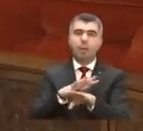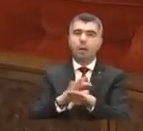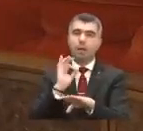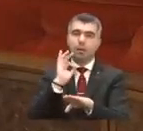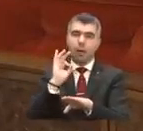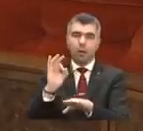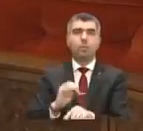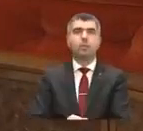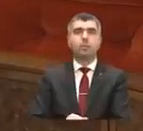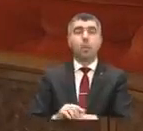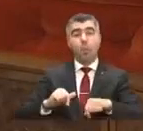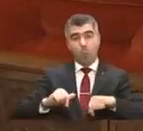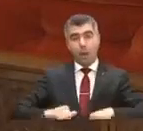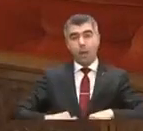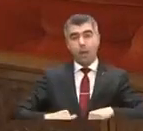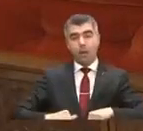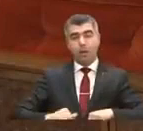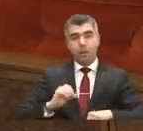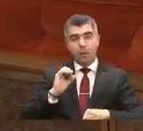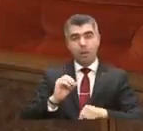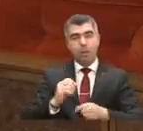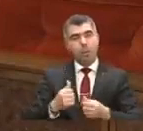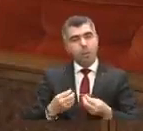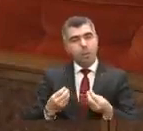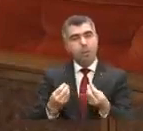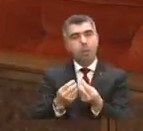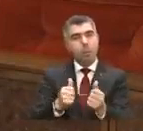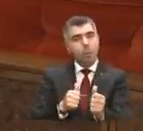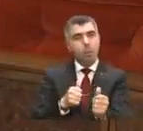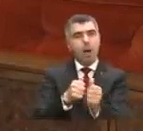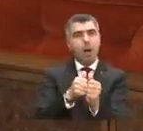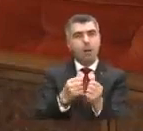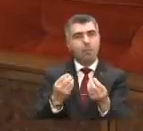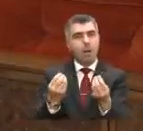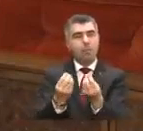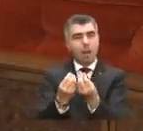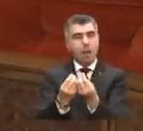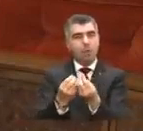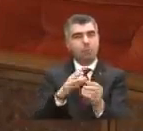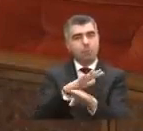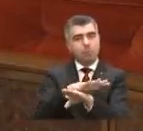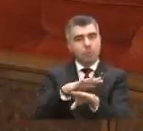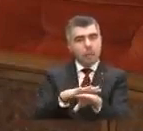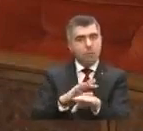وسنسهر كوزارة على مواكبة الجهات فيما يخص نقل هذا